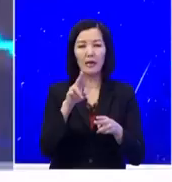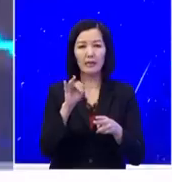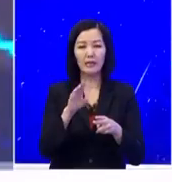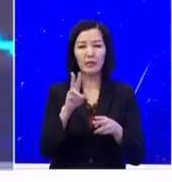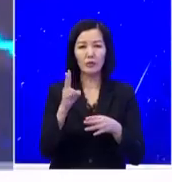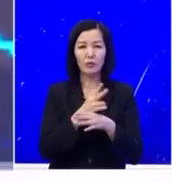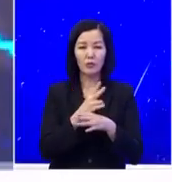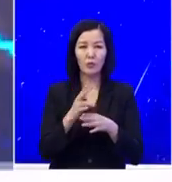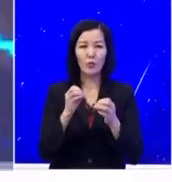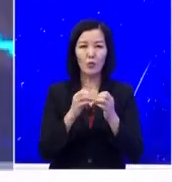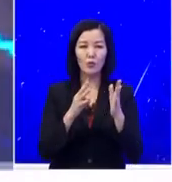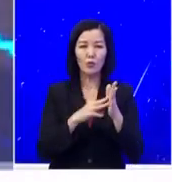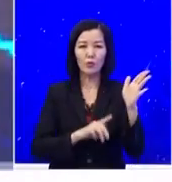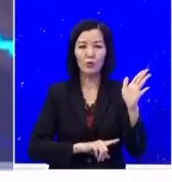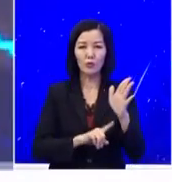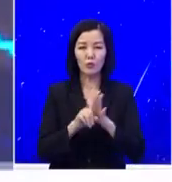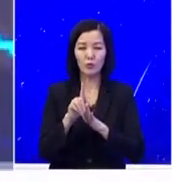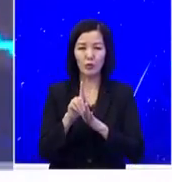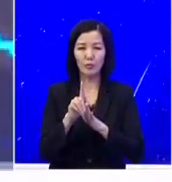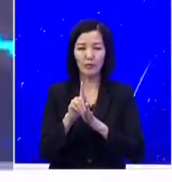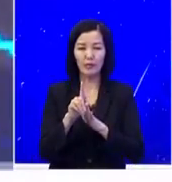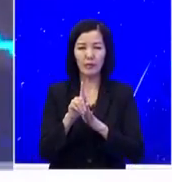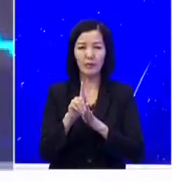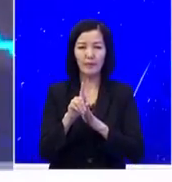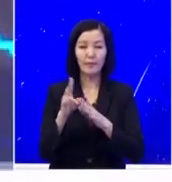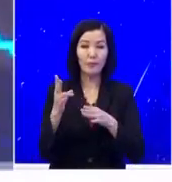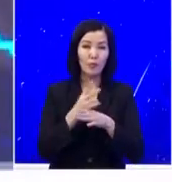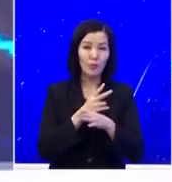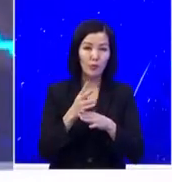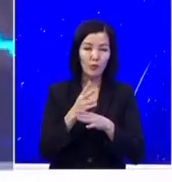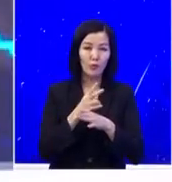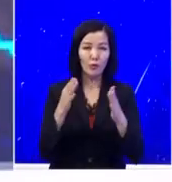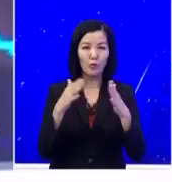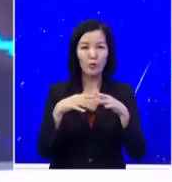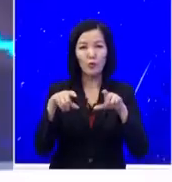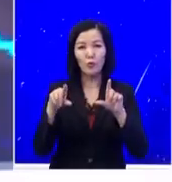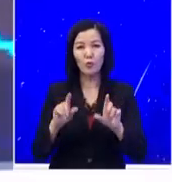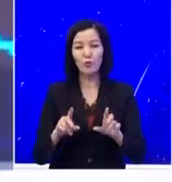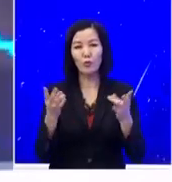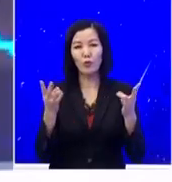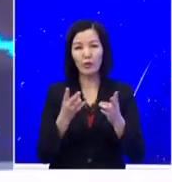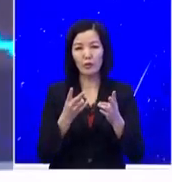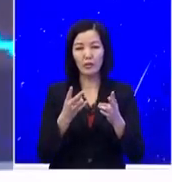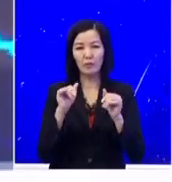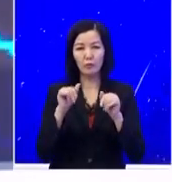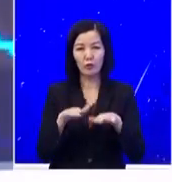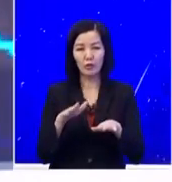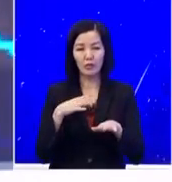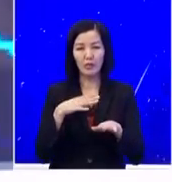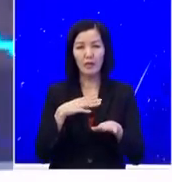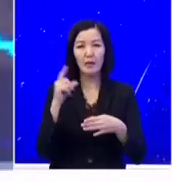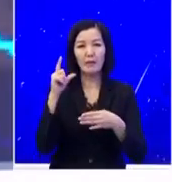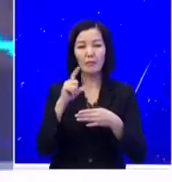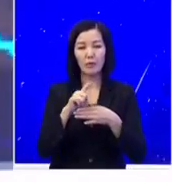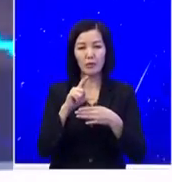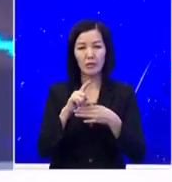20-сына қараған түнге сәйкес келіп отыр. Бұл түнді үйде қарсы алу қажеттігін баса айтқым келеді.